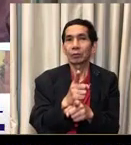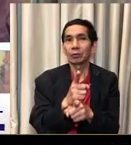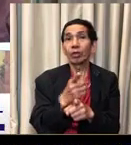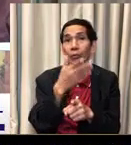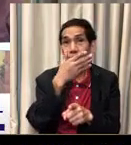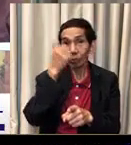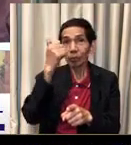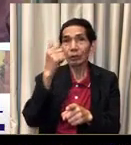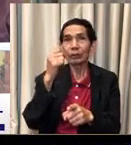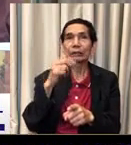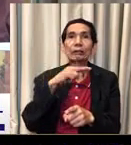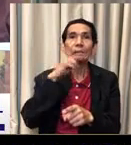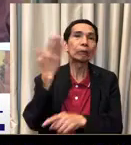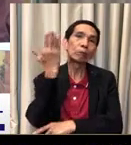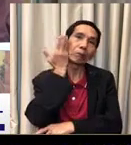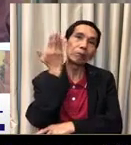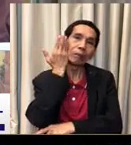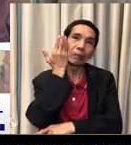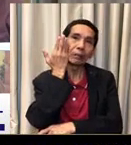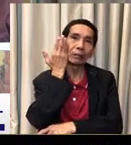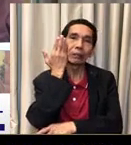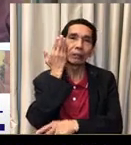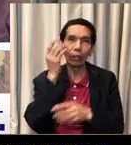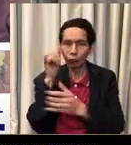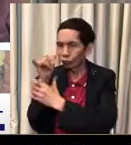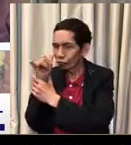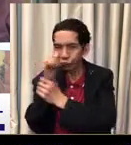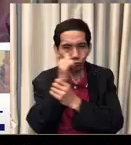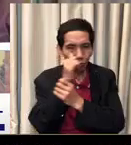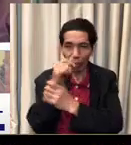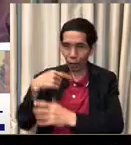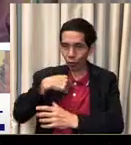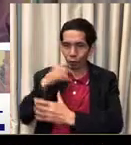lang, hindi tayo nagkunwari. Akalain mo na daanan ako ng camera.